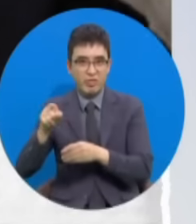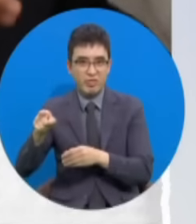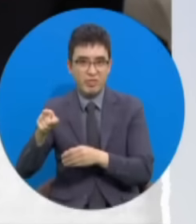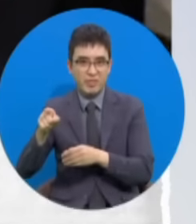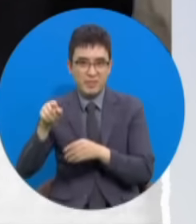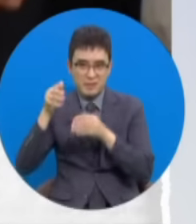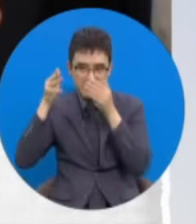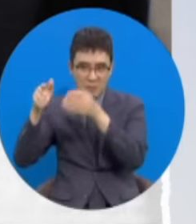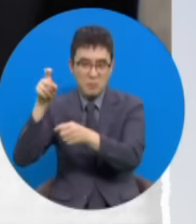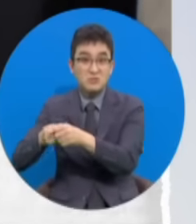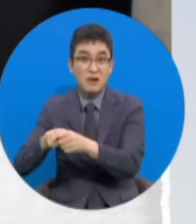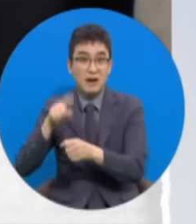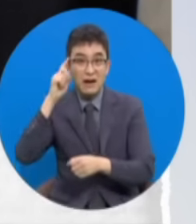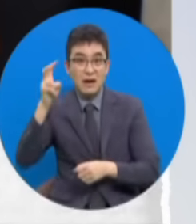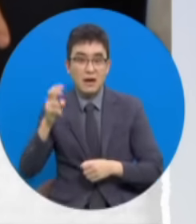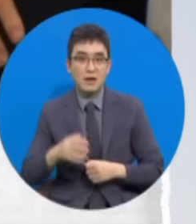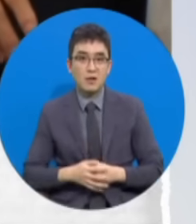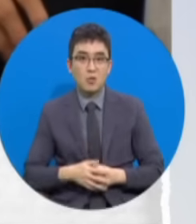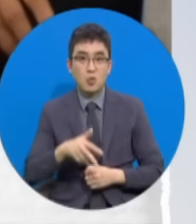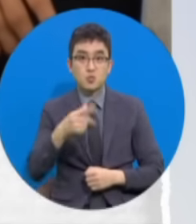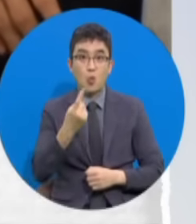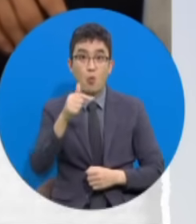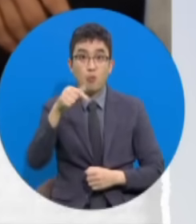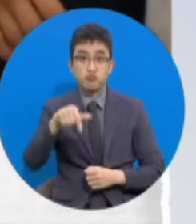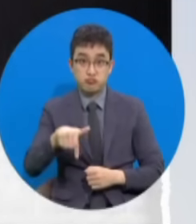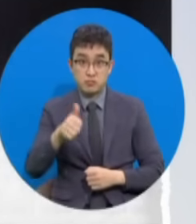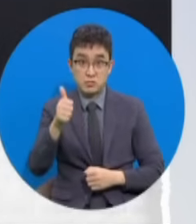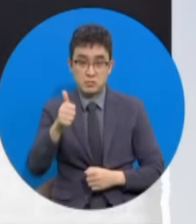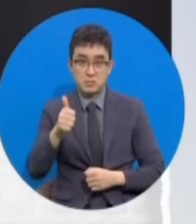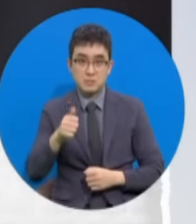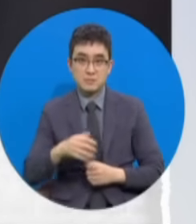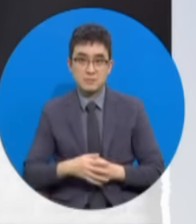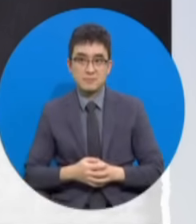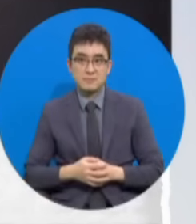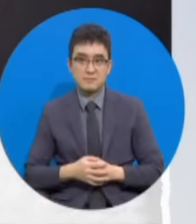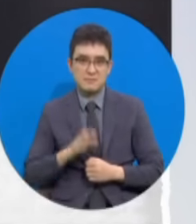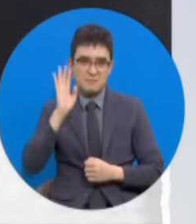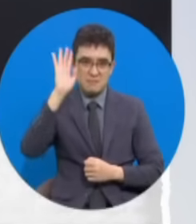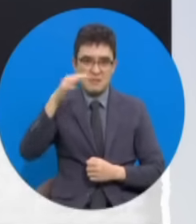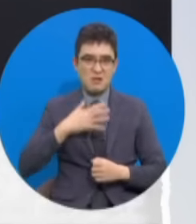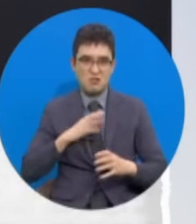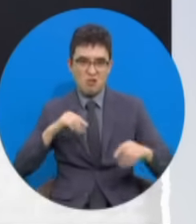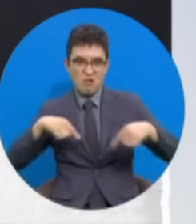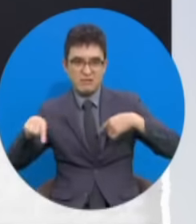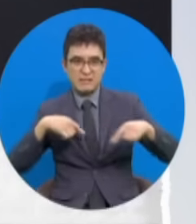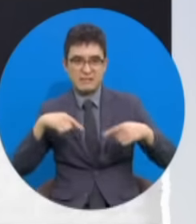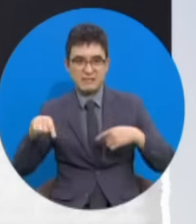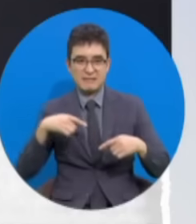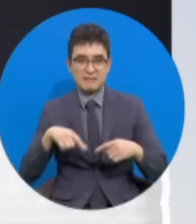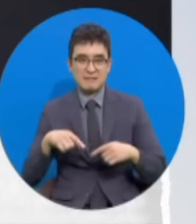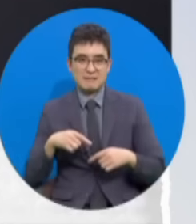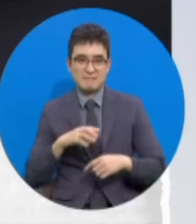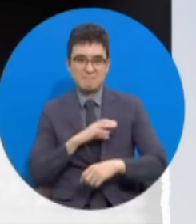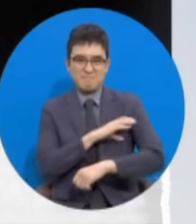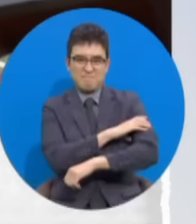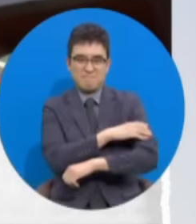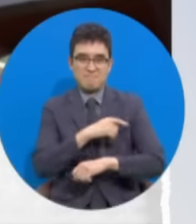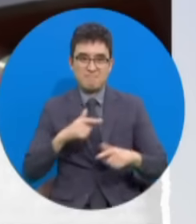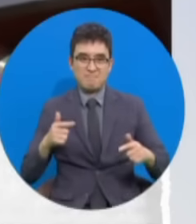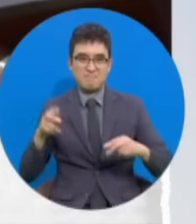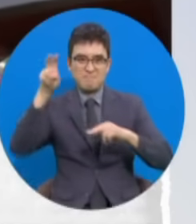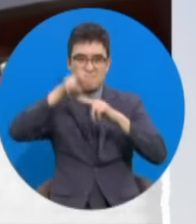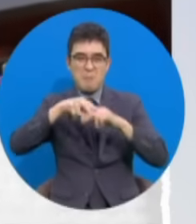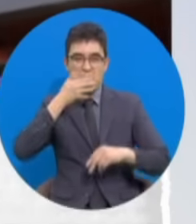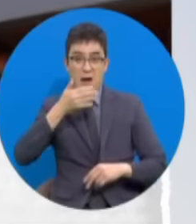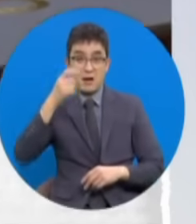사람들도 있습니다. 그러니까 조국 전 장관 입장에서는 자신이 뭔가 대단한 정치적인 위치에 있는 사람으로 착각하고 있는 것 같은데 이 모든